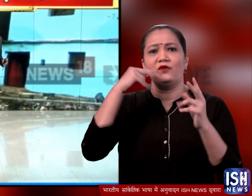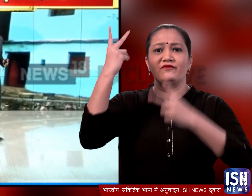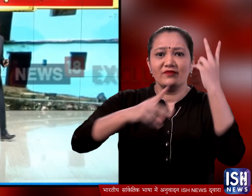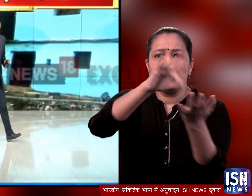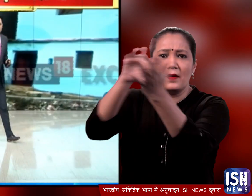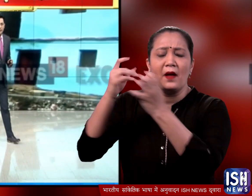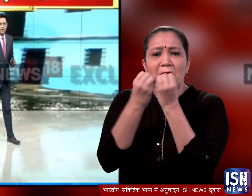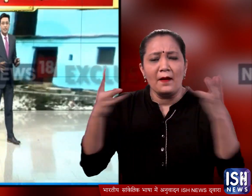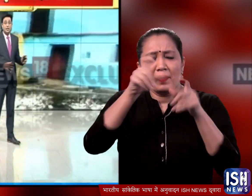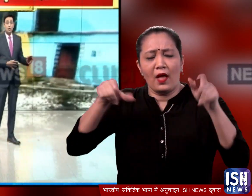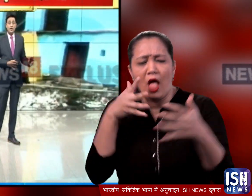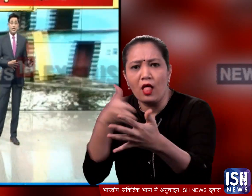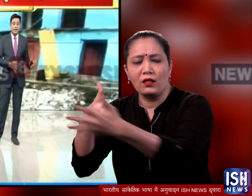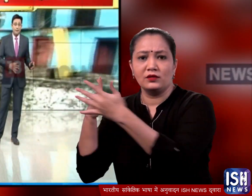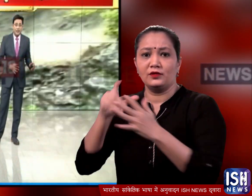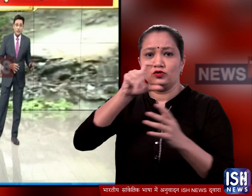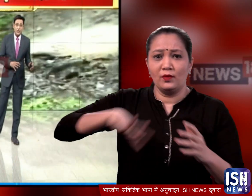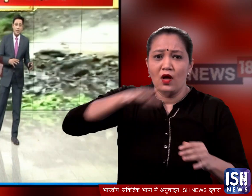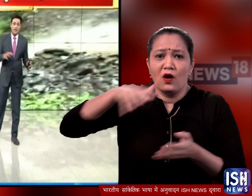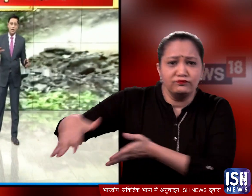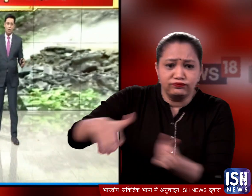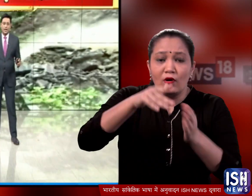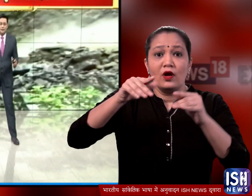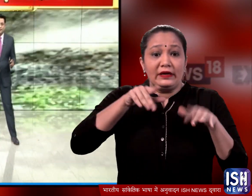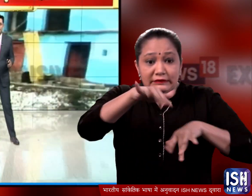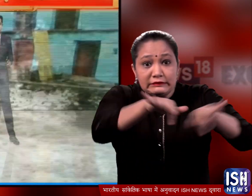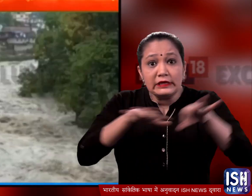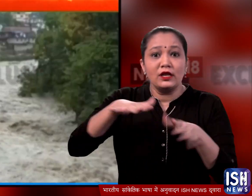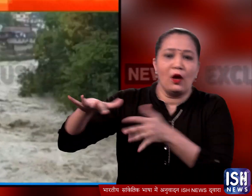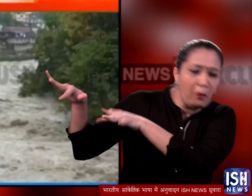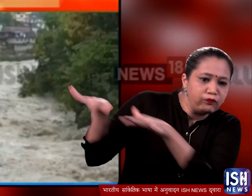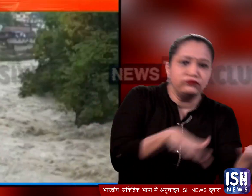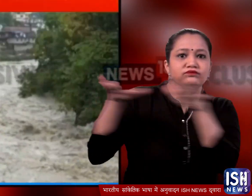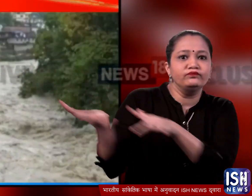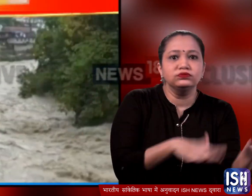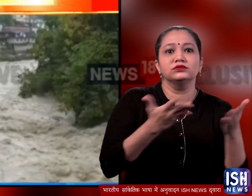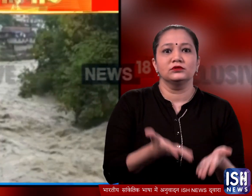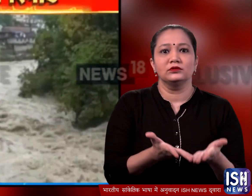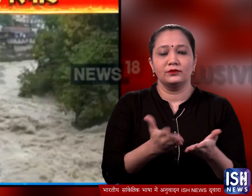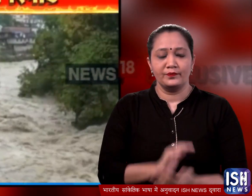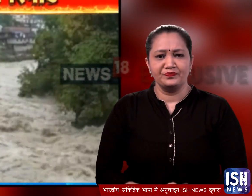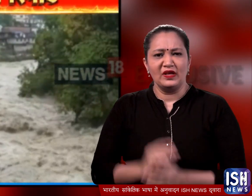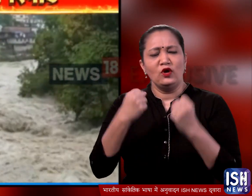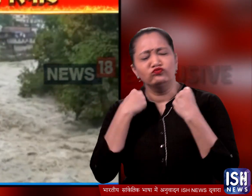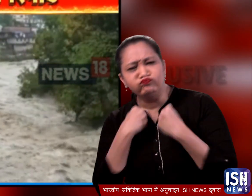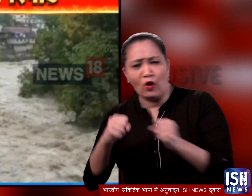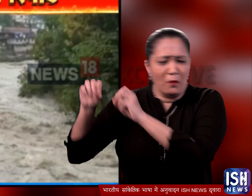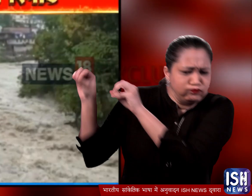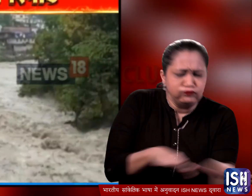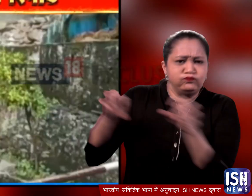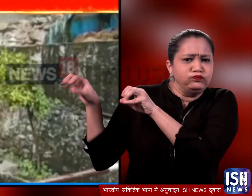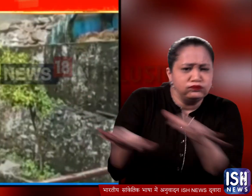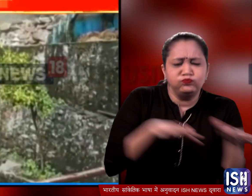लोगों के फंसे होने की खबर है। चमोली में नदी का पानी शहर में दाखिल हो गया और पूरी ताकत से बहता हुआ दिखने